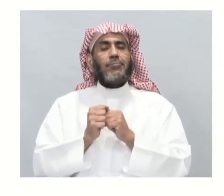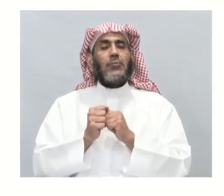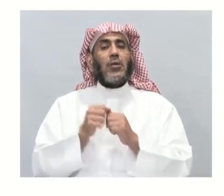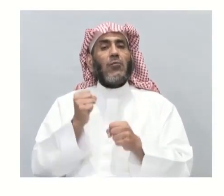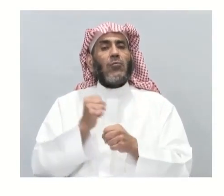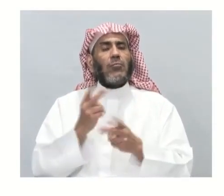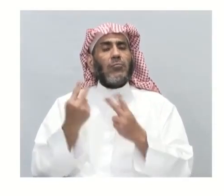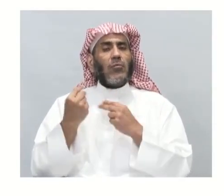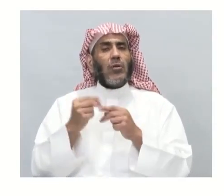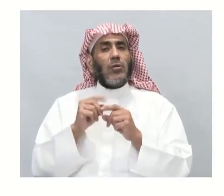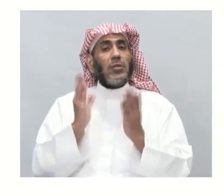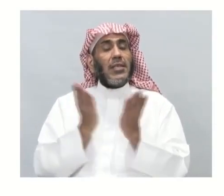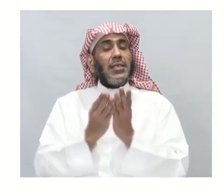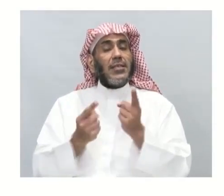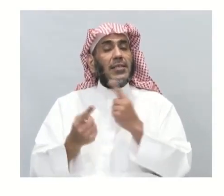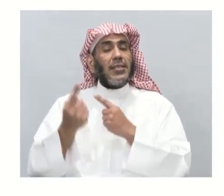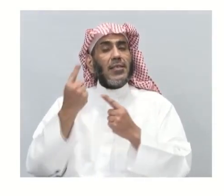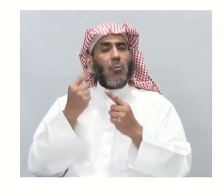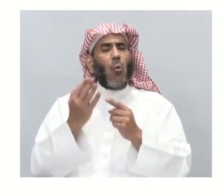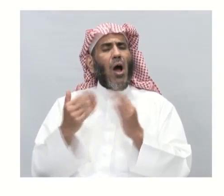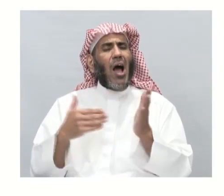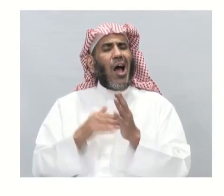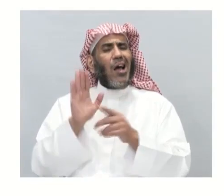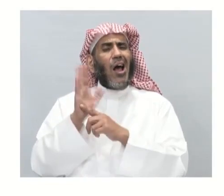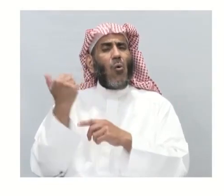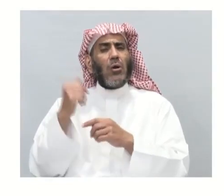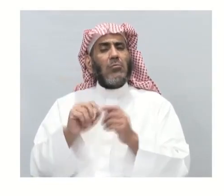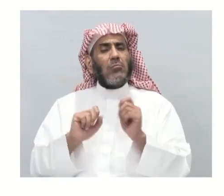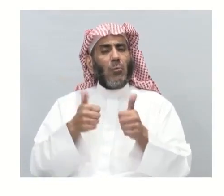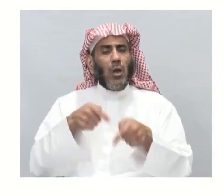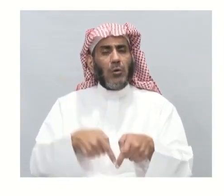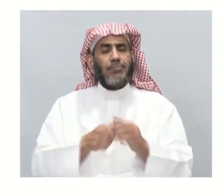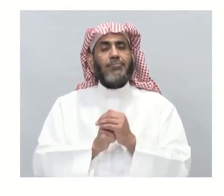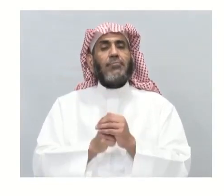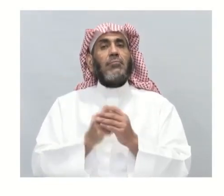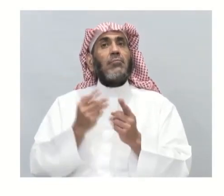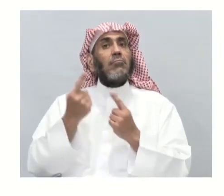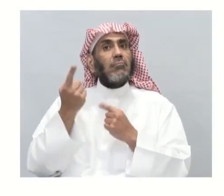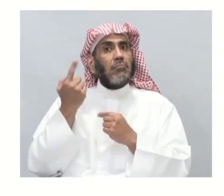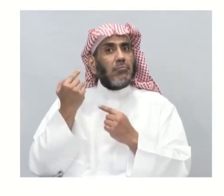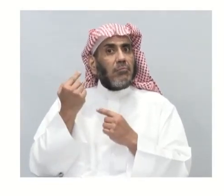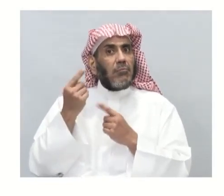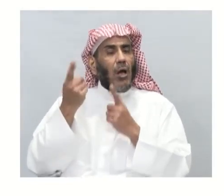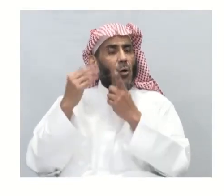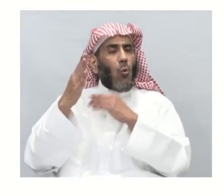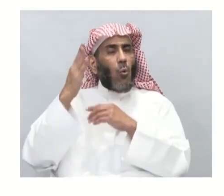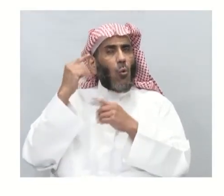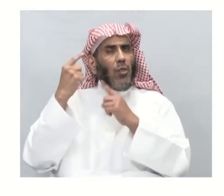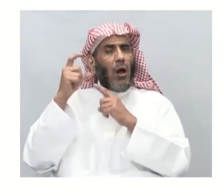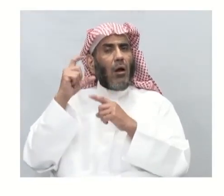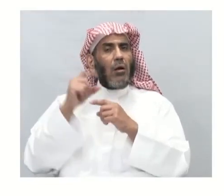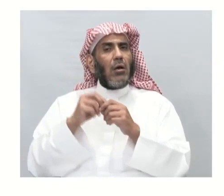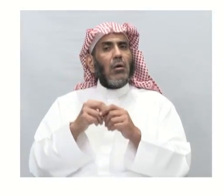في لقاء سابق وكانت اخر شريحه وسنن طلق منها اليوم نحن نتذكر فقط ركز معي